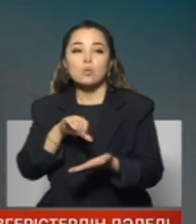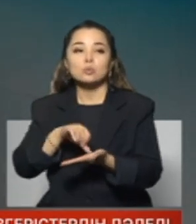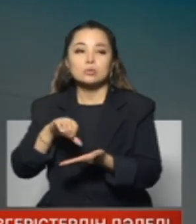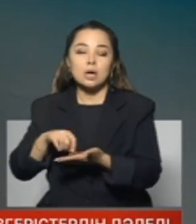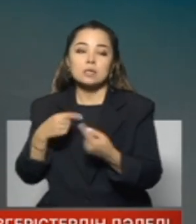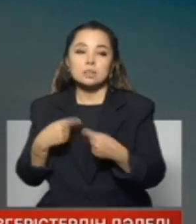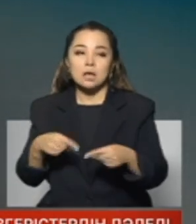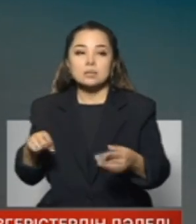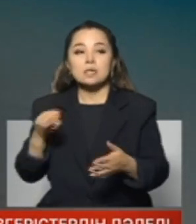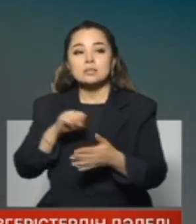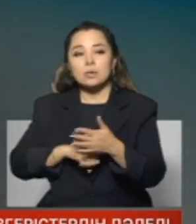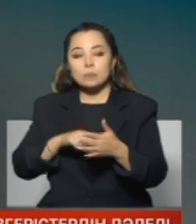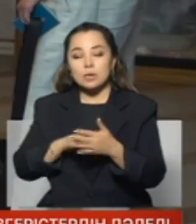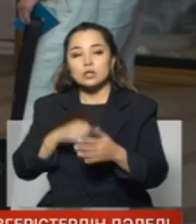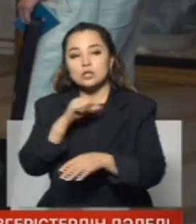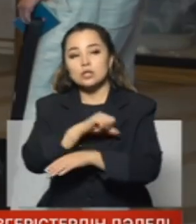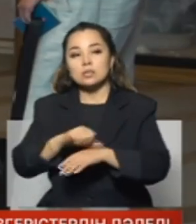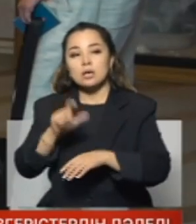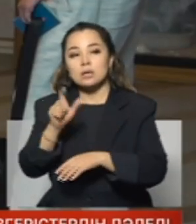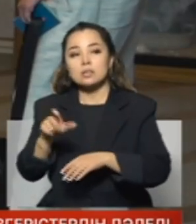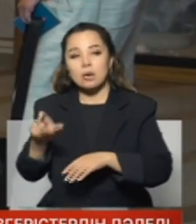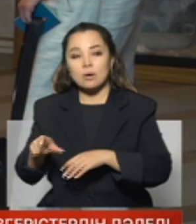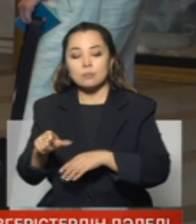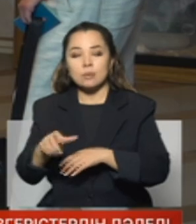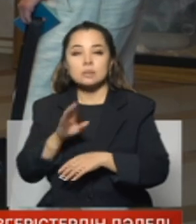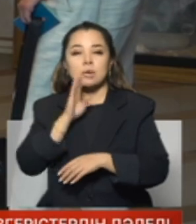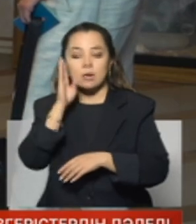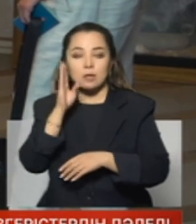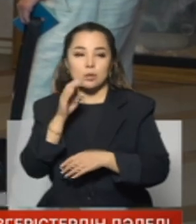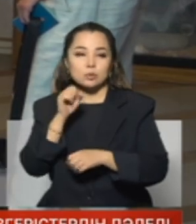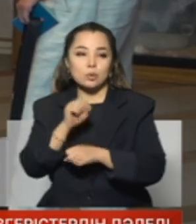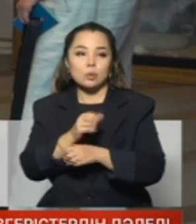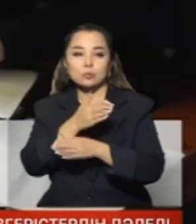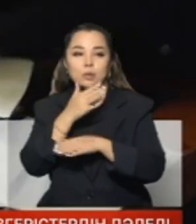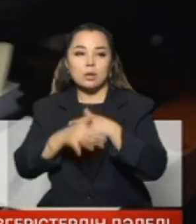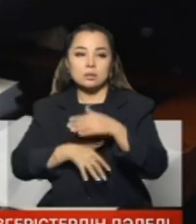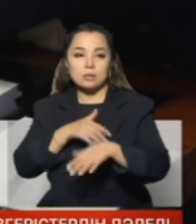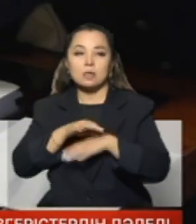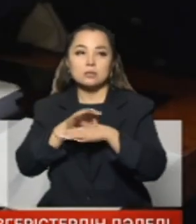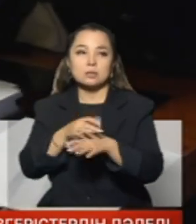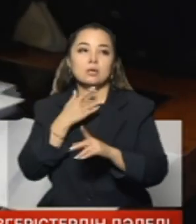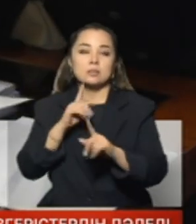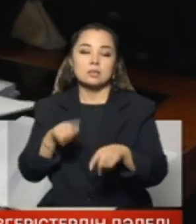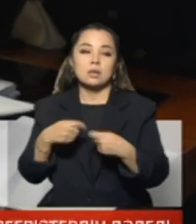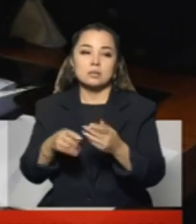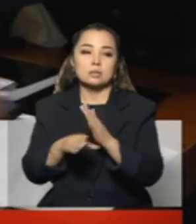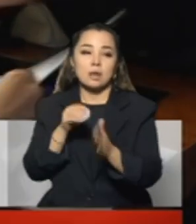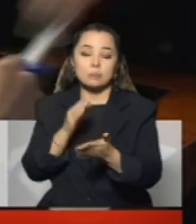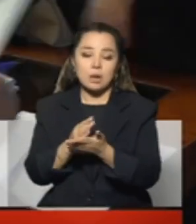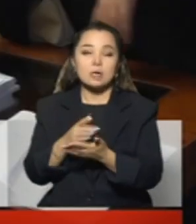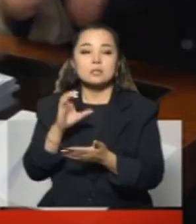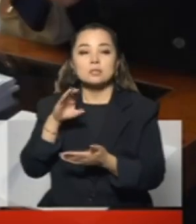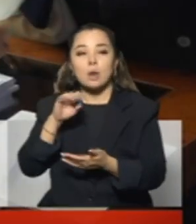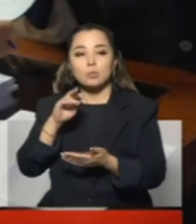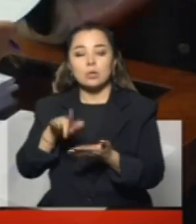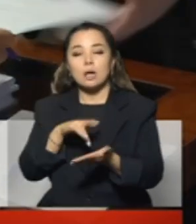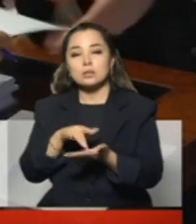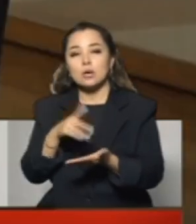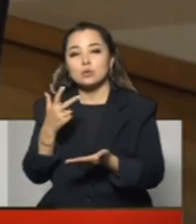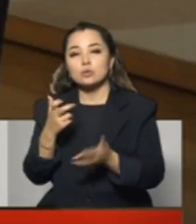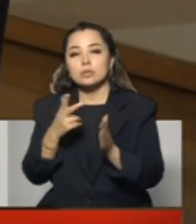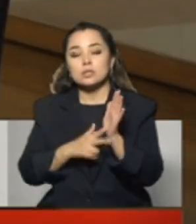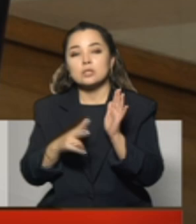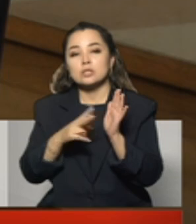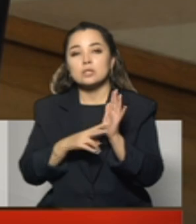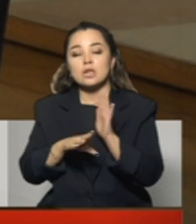учаскелерге түрлі себеппен шетелде жүрген азаматтар таң атқалы тоқтаусыз келіп таңдау жасады. Стамбул қаласындағы нөмірі